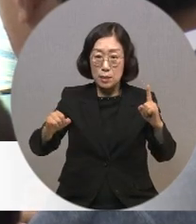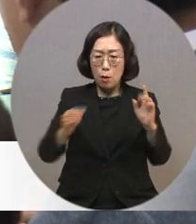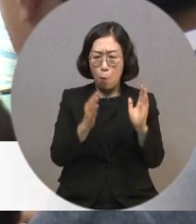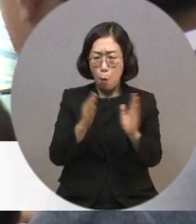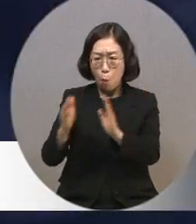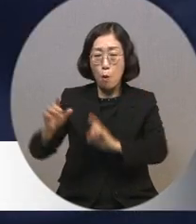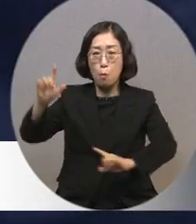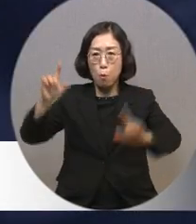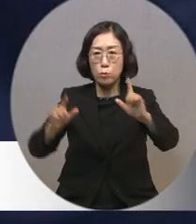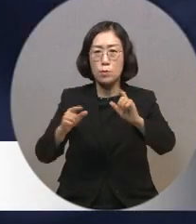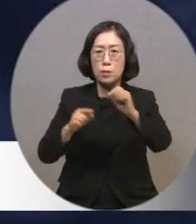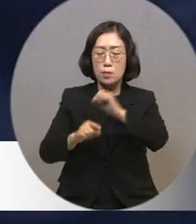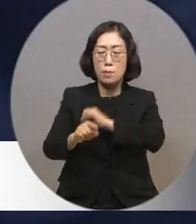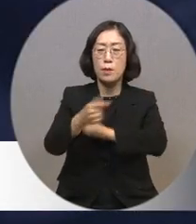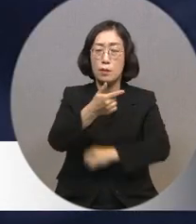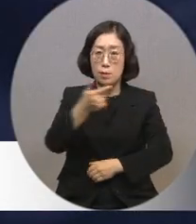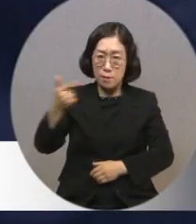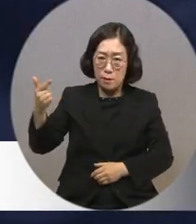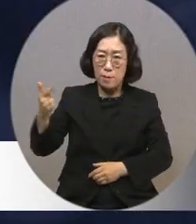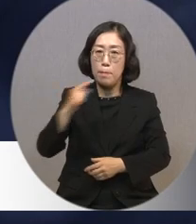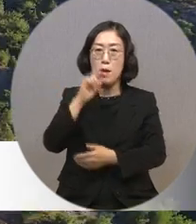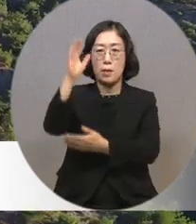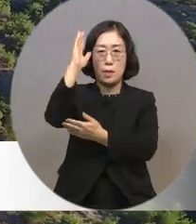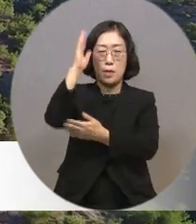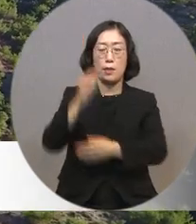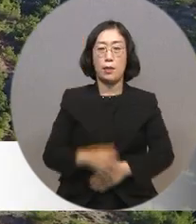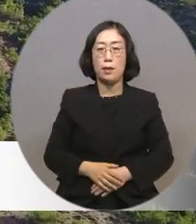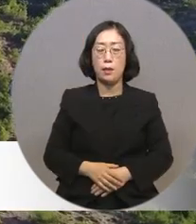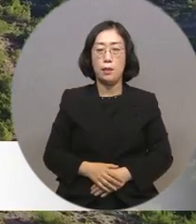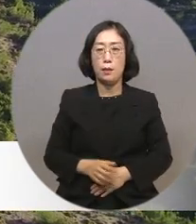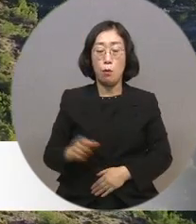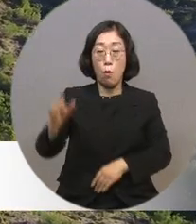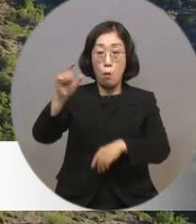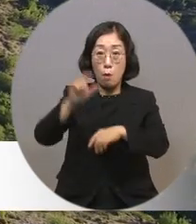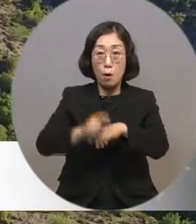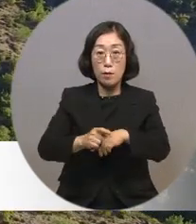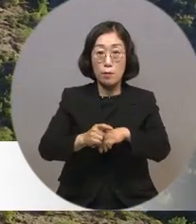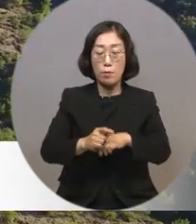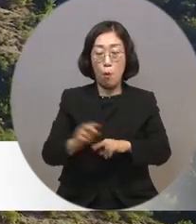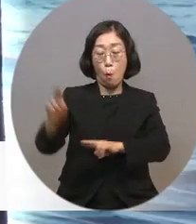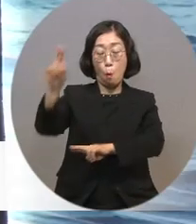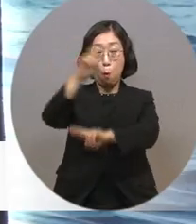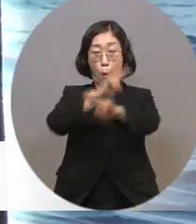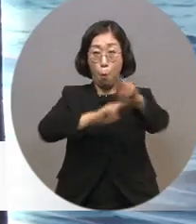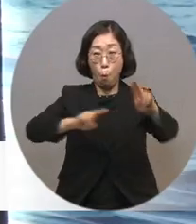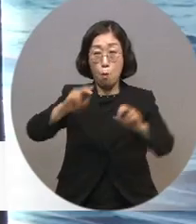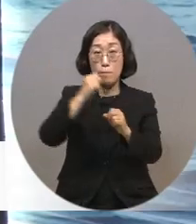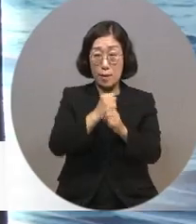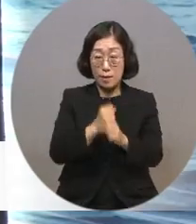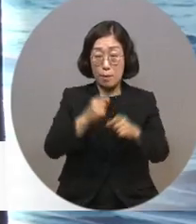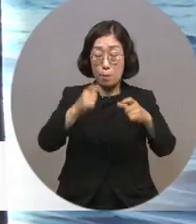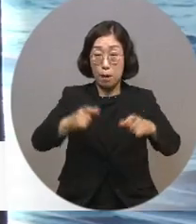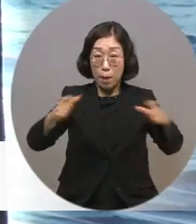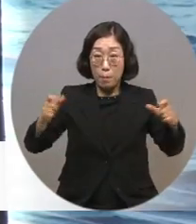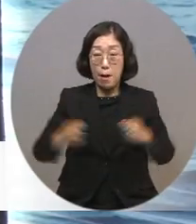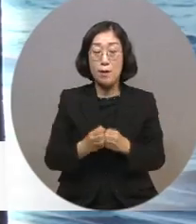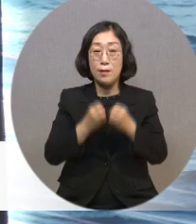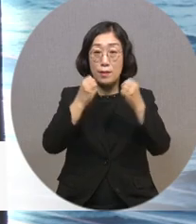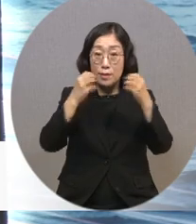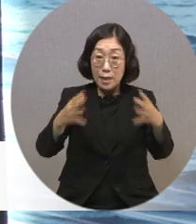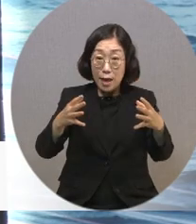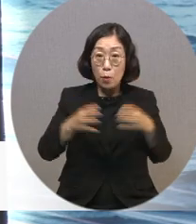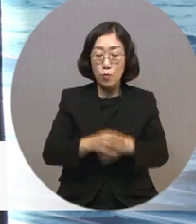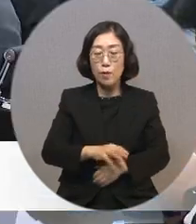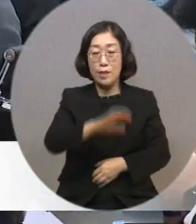의미가 매우 크다고 밝혔습니다. 또한 해상풍력 활성화는 신재생에너지 보급을